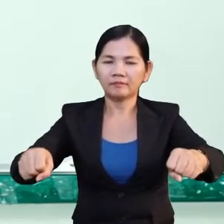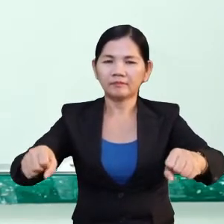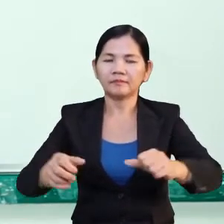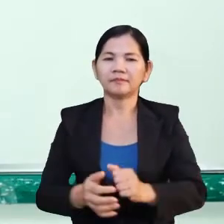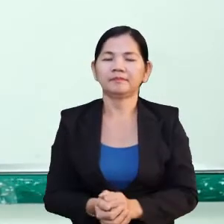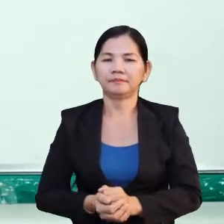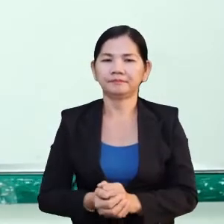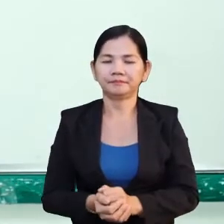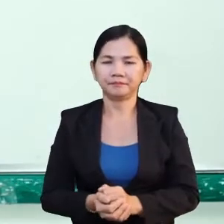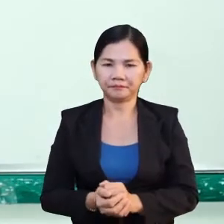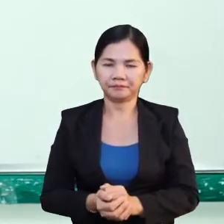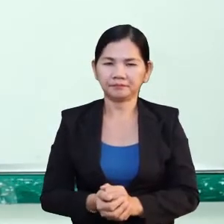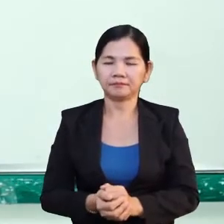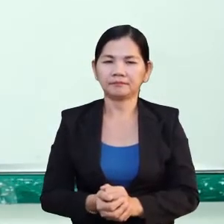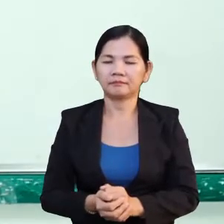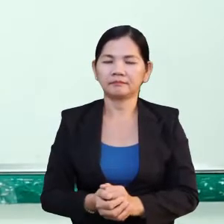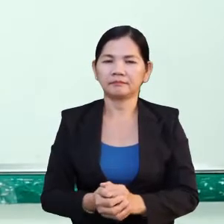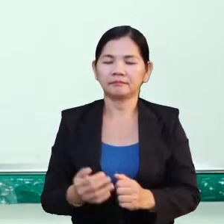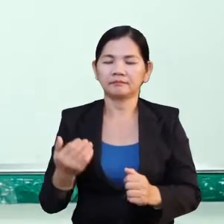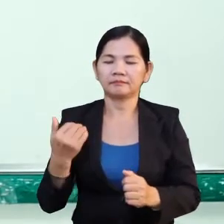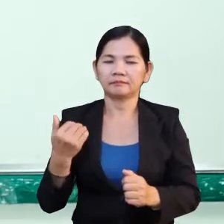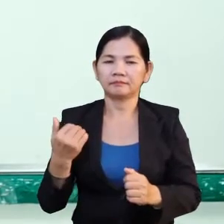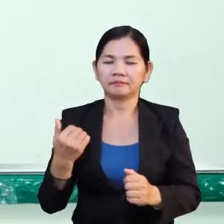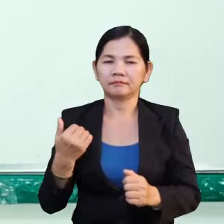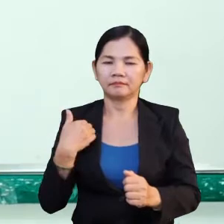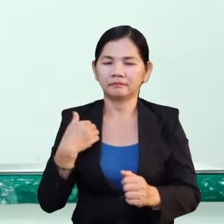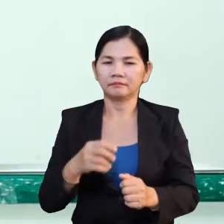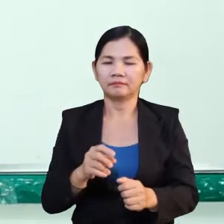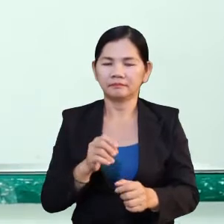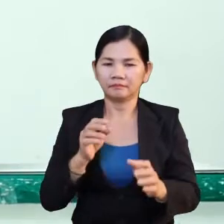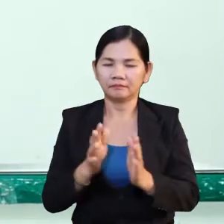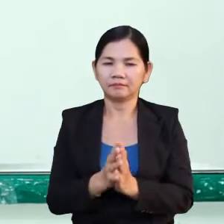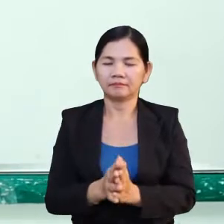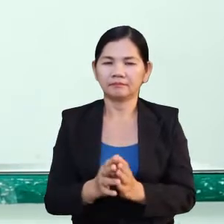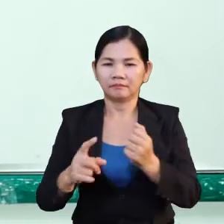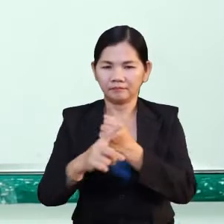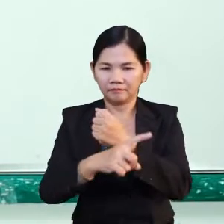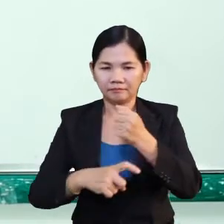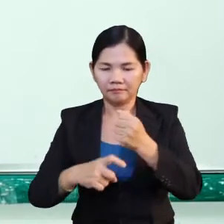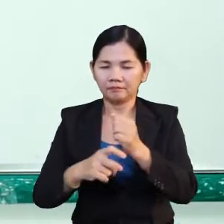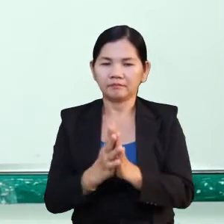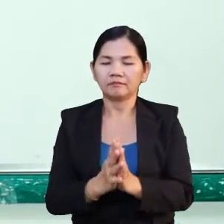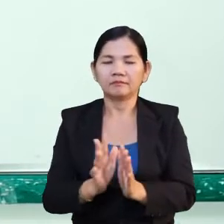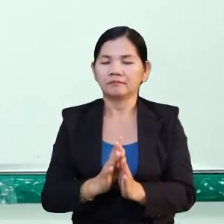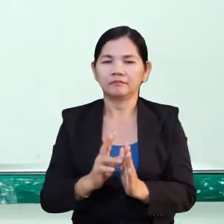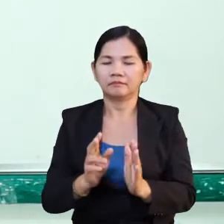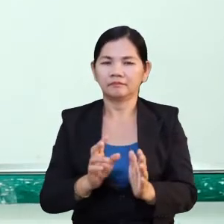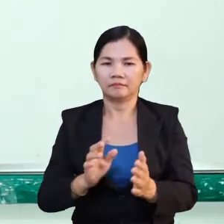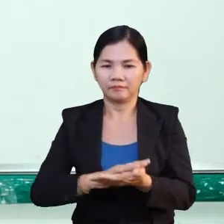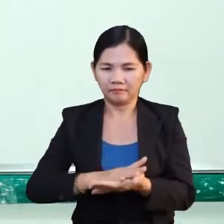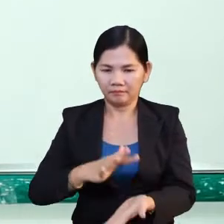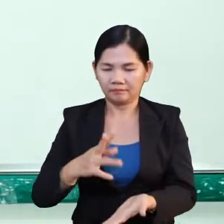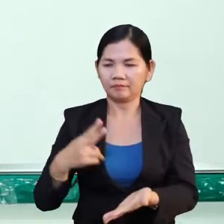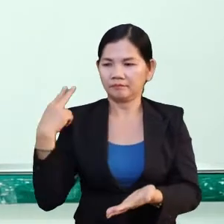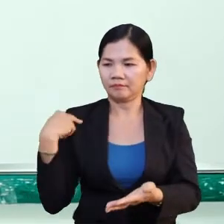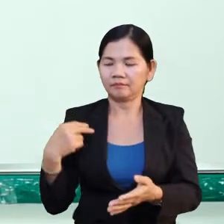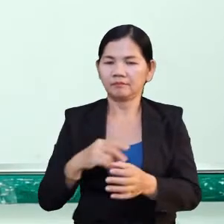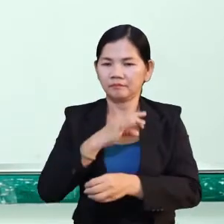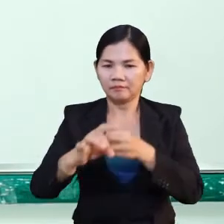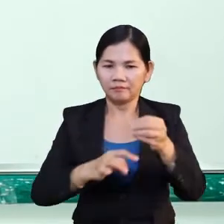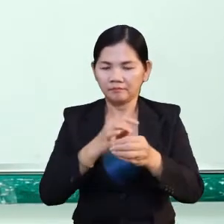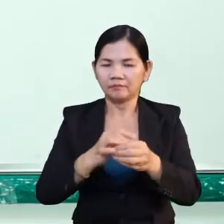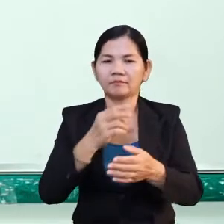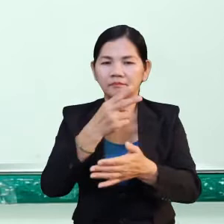យហើយទៅកូនណាចាអញ្ចឹងអ្នកគ្រូសួរកូនឡើងវិញតើភ្លើងសញ្ញាពណ៌លឿងហ្នឹងគេចង់និយាយពីអ្វី